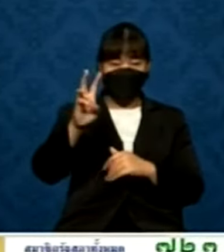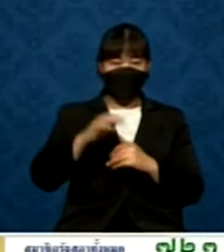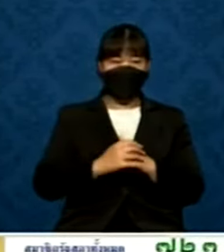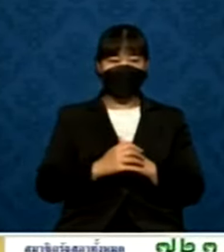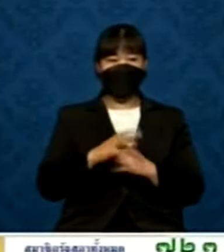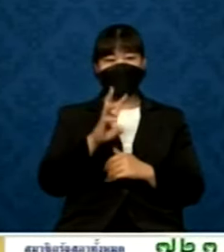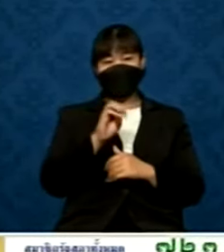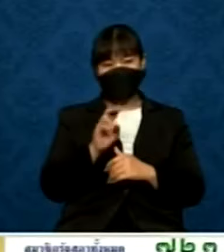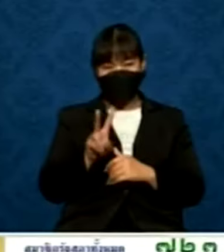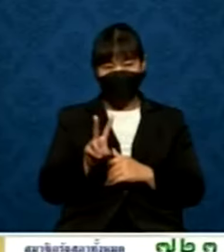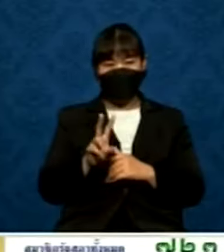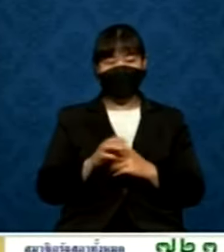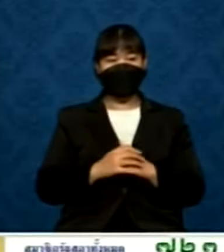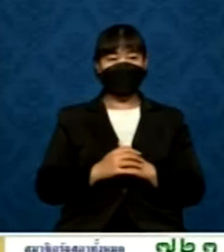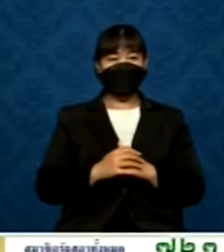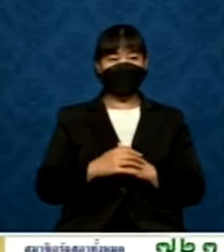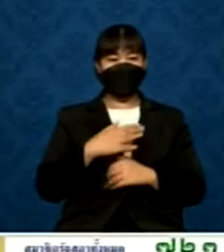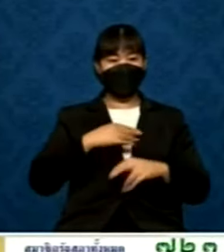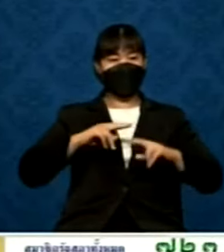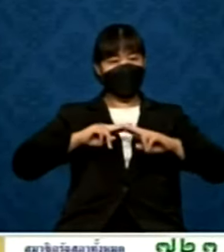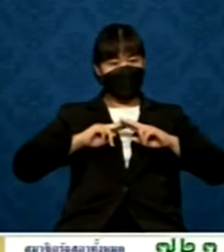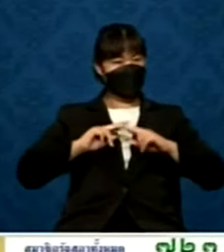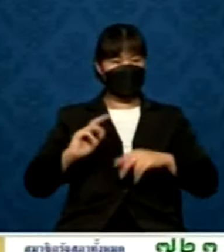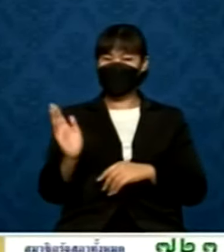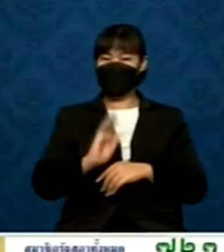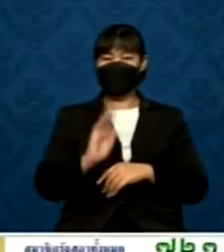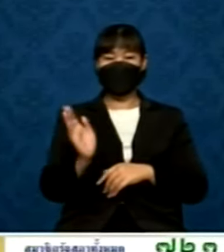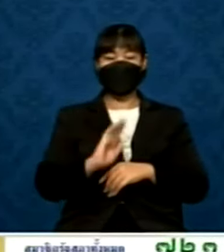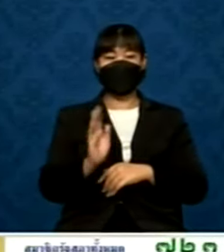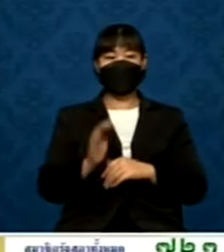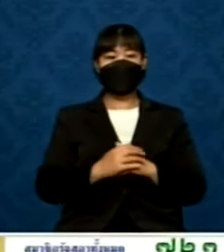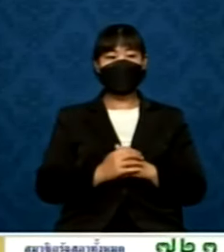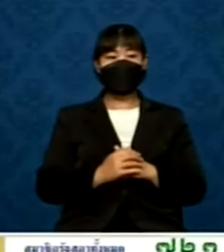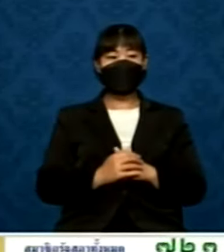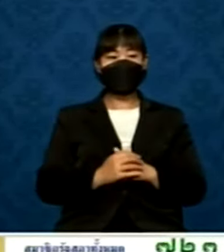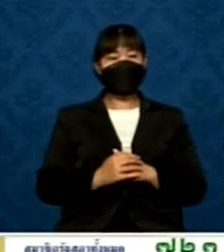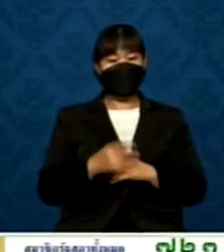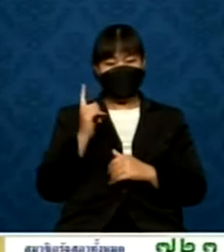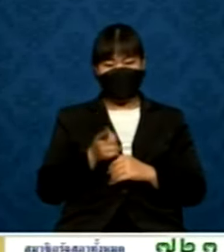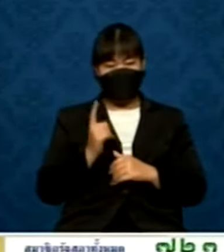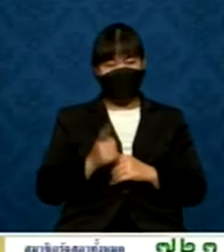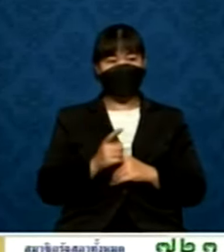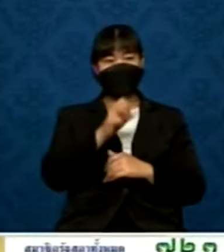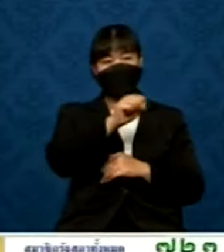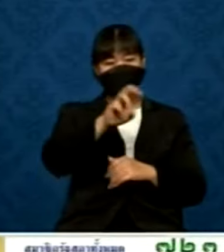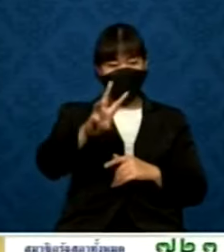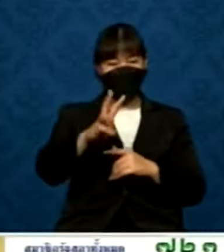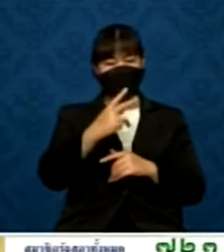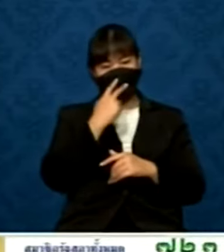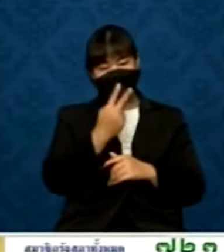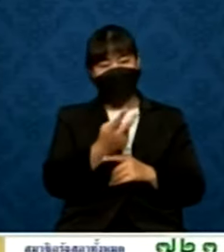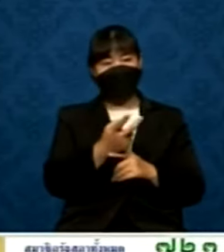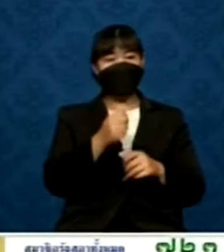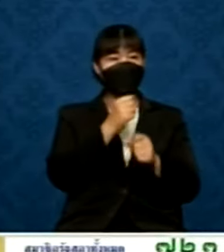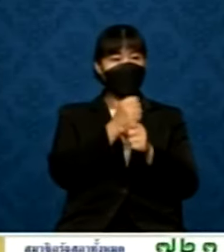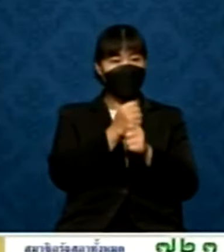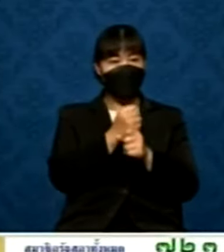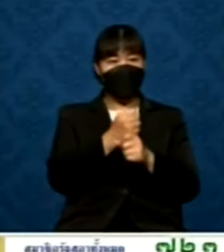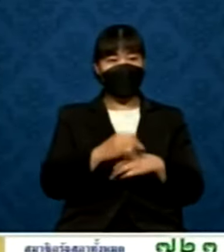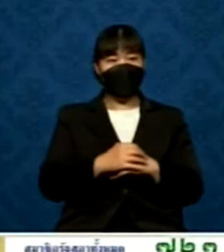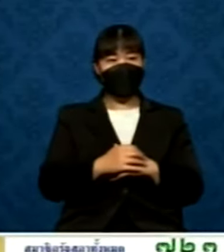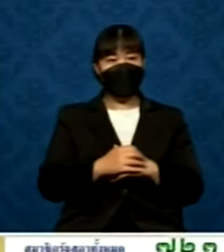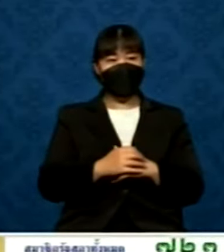านี้ไม่ใช่ผมตู่ผมทึกทักเอาเองนะครับนี่คือข้อเท็จจริงที่มาจากผลงานของท่านตรงไหนล่ะครับที่บอกว่าวุฒิสภาทำหน้